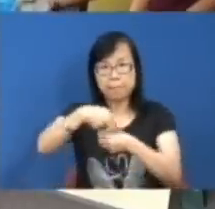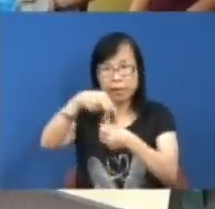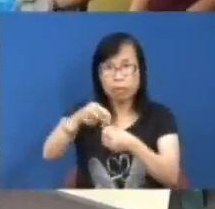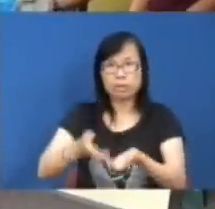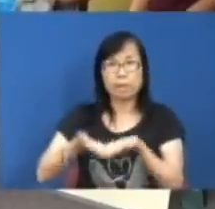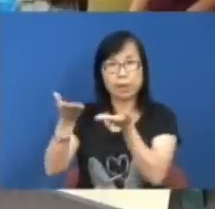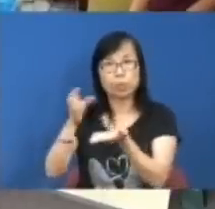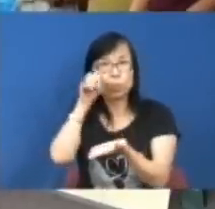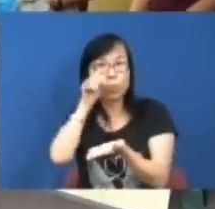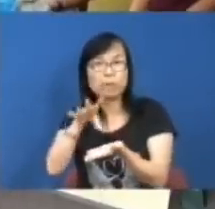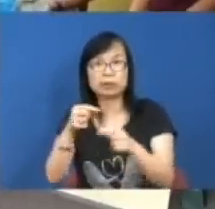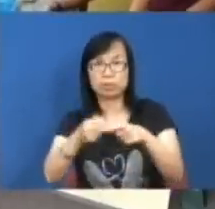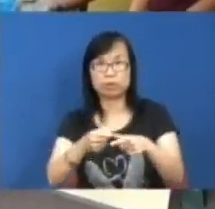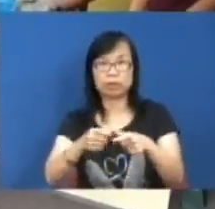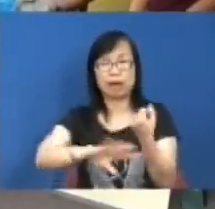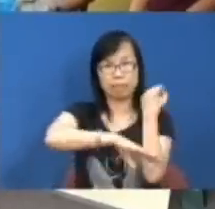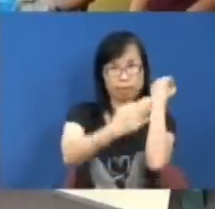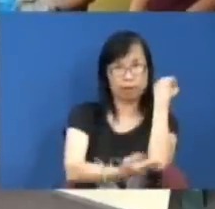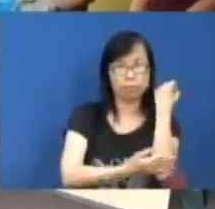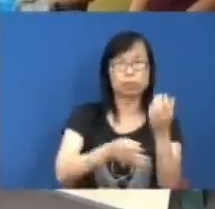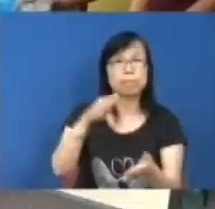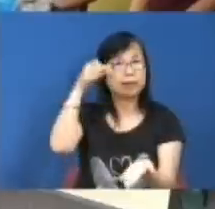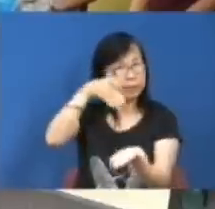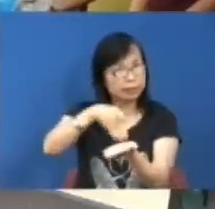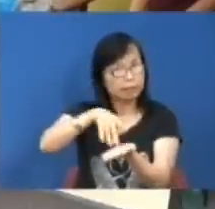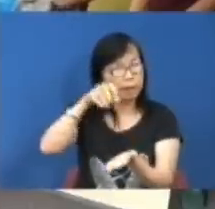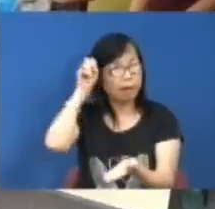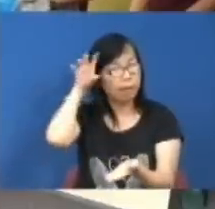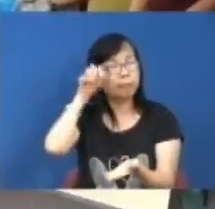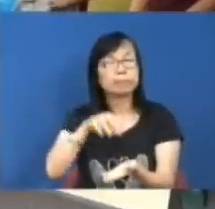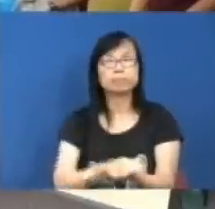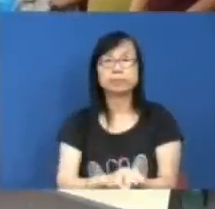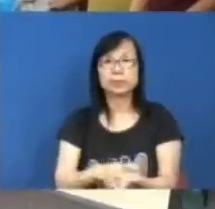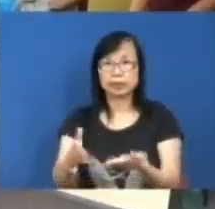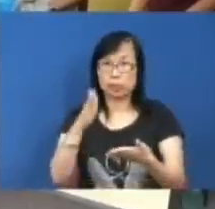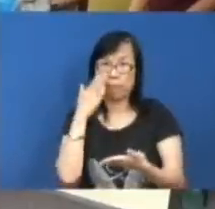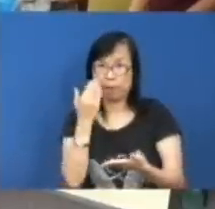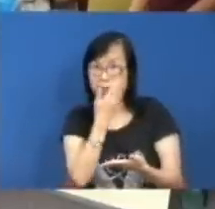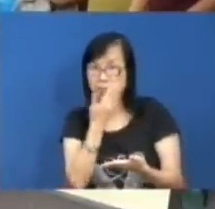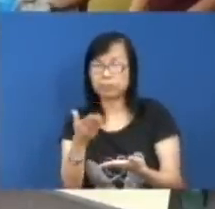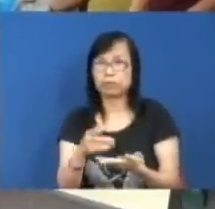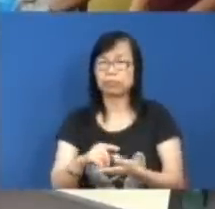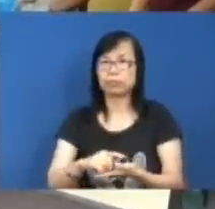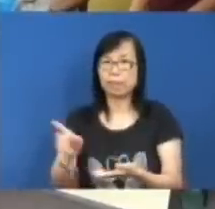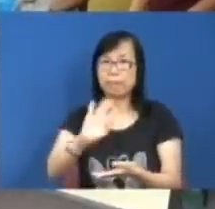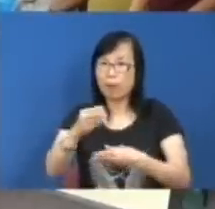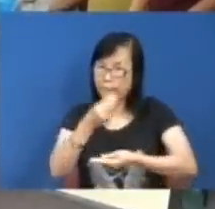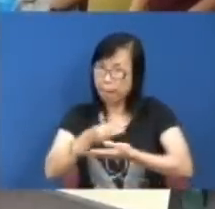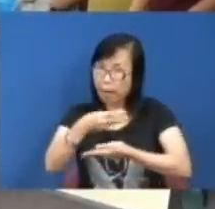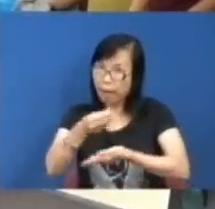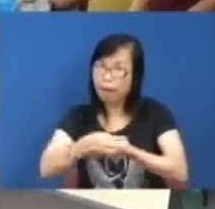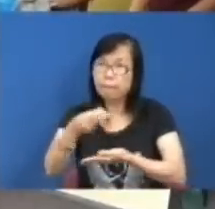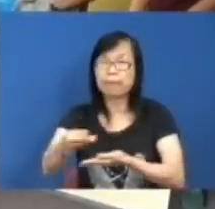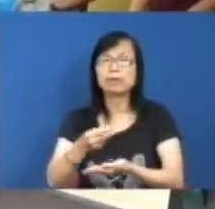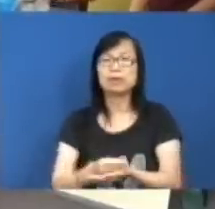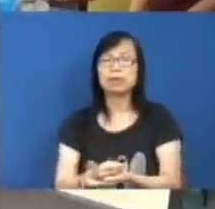顧問公司啦或者法團啦去做翻個參考。咁所以就係話我哋扮演住嘅角色咧，就唔單止係銷售嘅。咁好多時